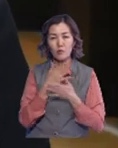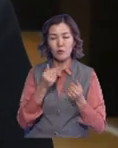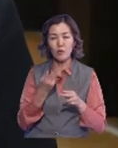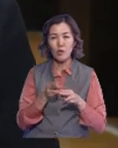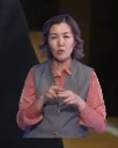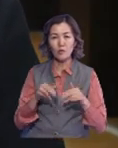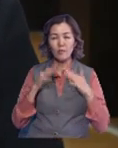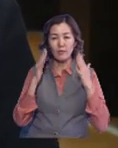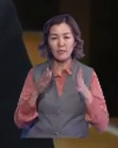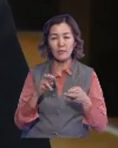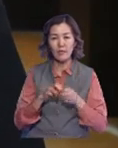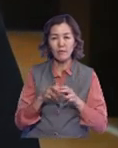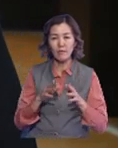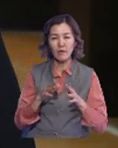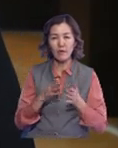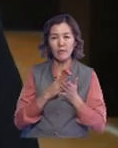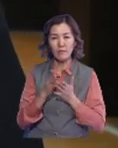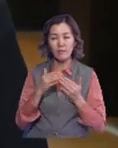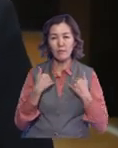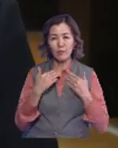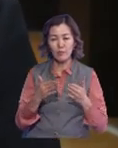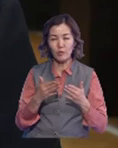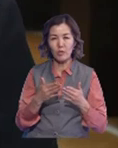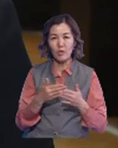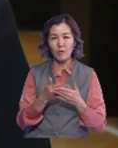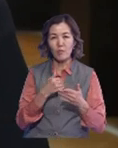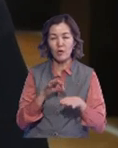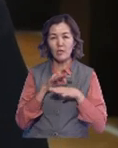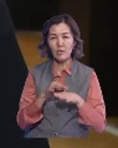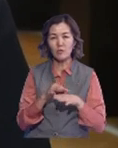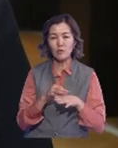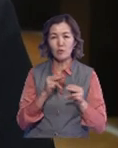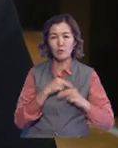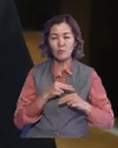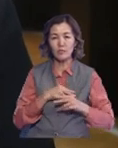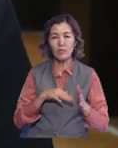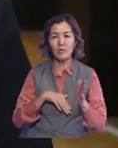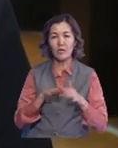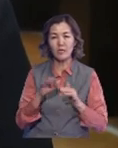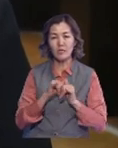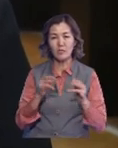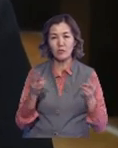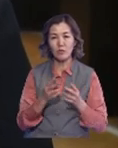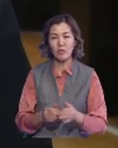басты назарды осы мәселеге аудармақпыз. Бұғанға дейінде жүргізіліп келе жатқан жұмыстарды ары қарай жалғастыра береміз.